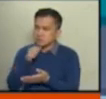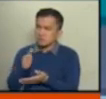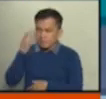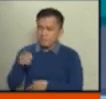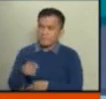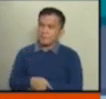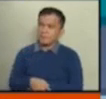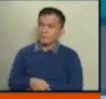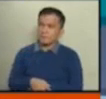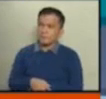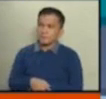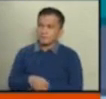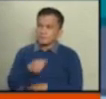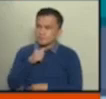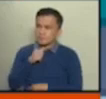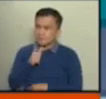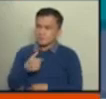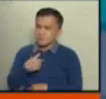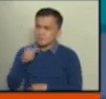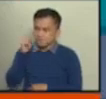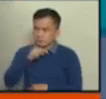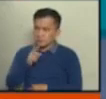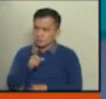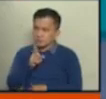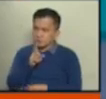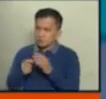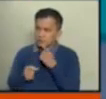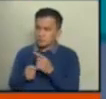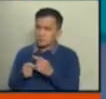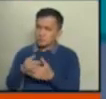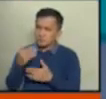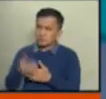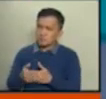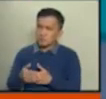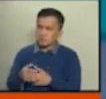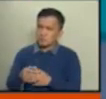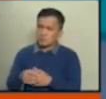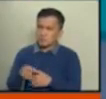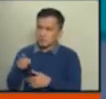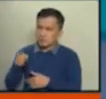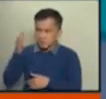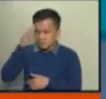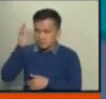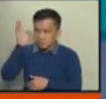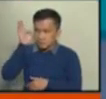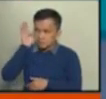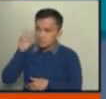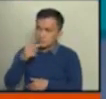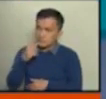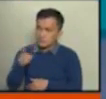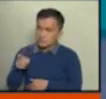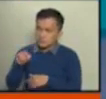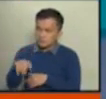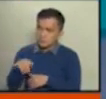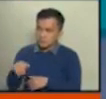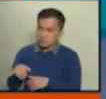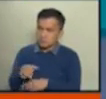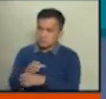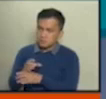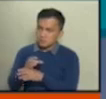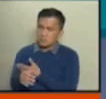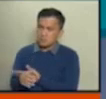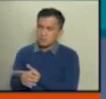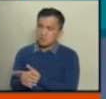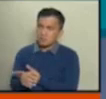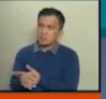amin, sir. Hindi po ako nagsisinungaling, totoo po lahat ang sinasabi ko. Okay, and alam po yun ni Belly Jen at sabi niya, sige, dyan na lang muna sa'yo at alagaan mo yung anak ko,